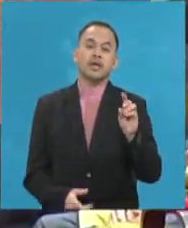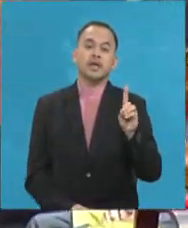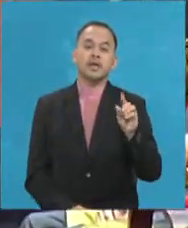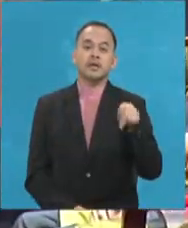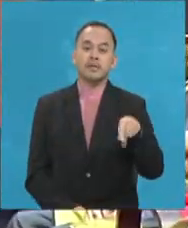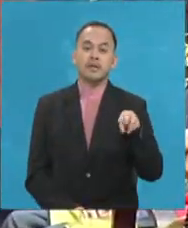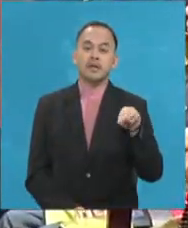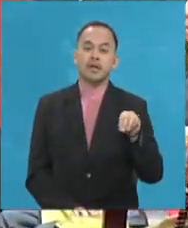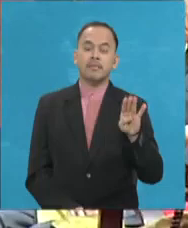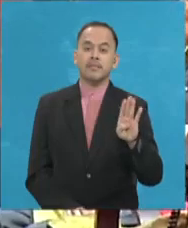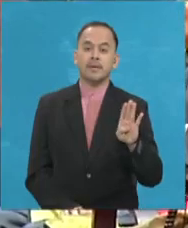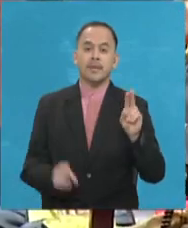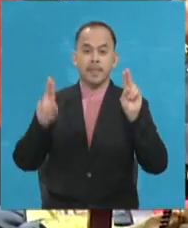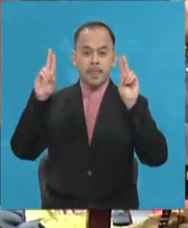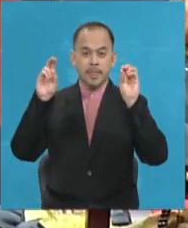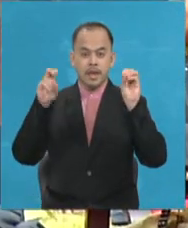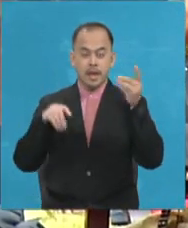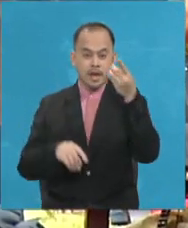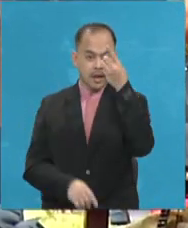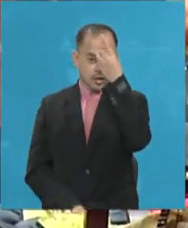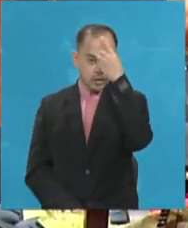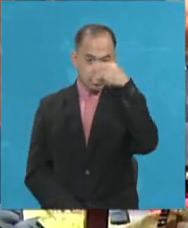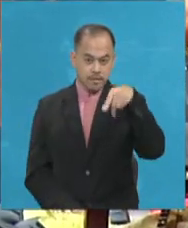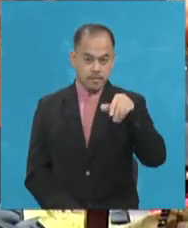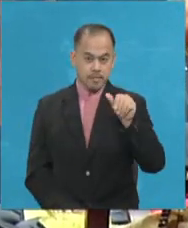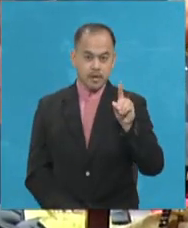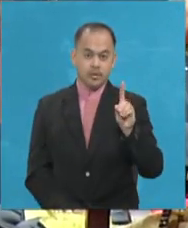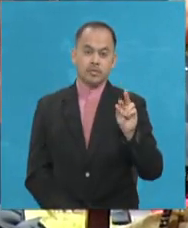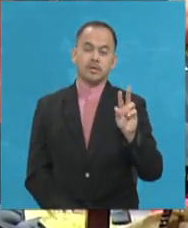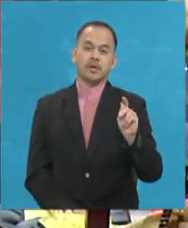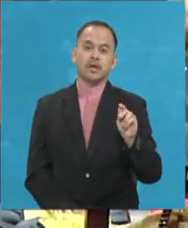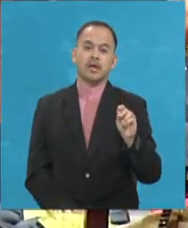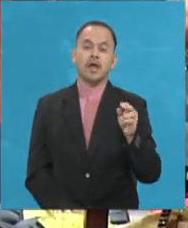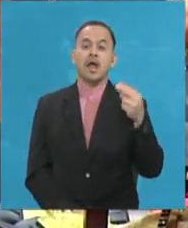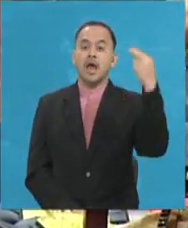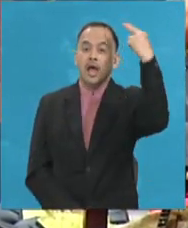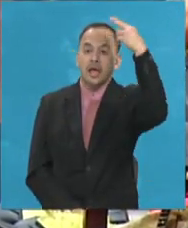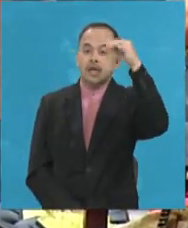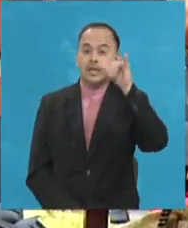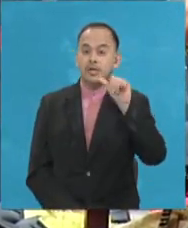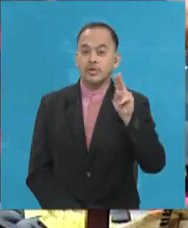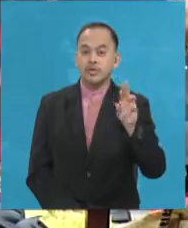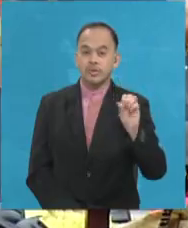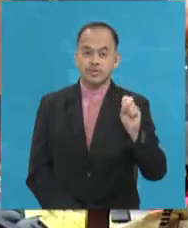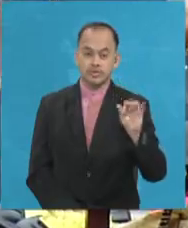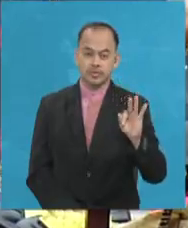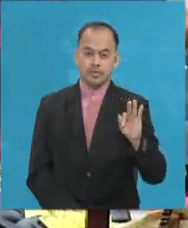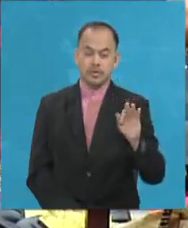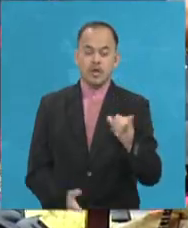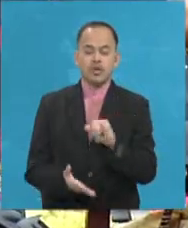PMB yang membawa gelaran Datuk Paduka mereka ialah awal Haji Yusuf bin Haji Mahmud